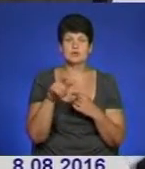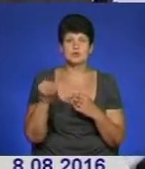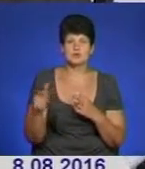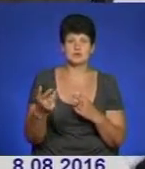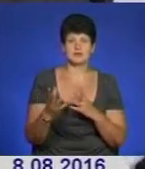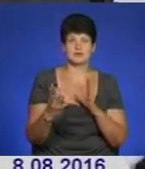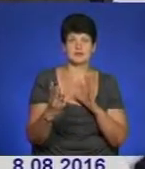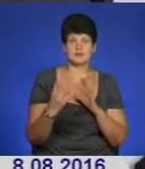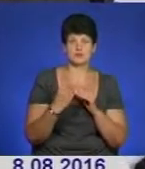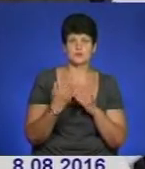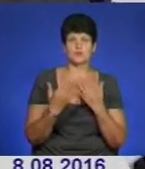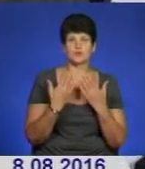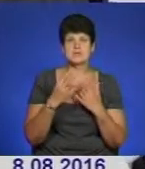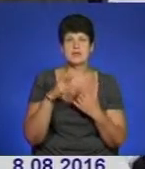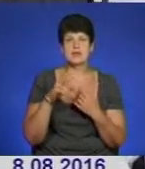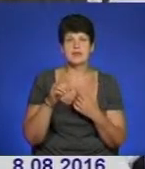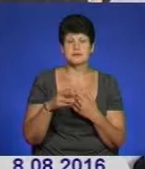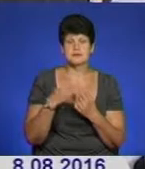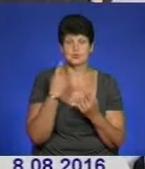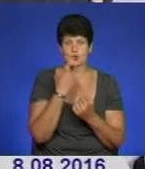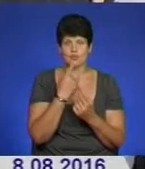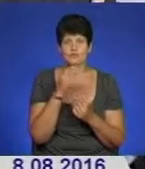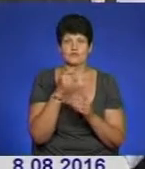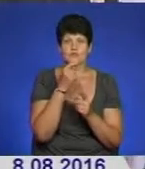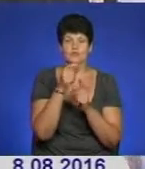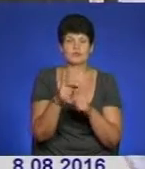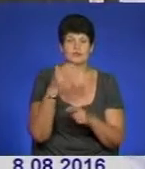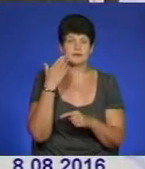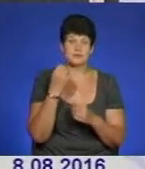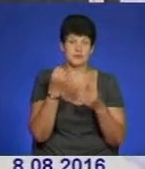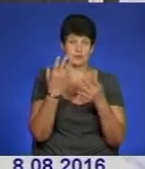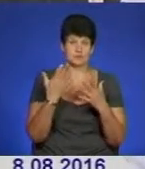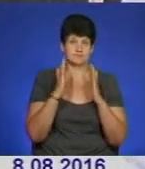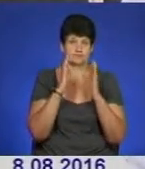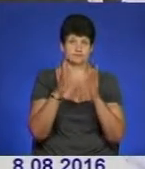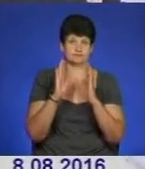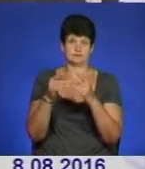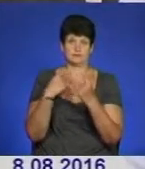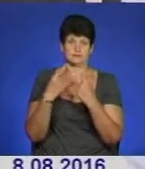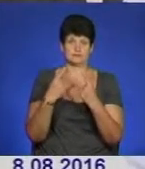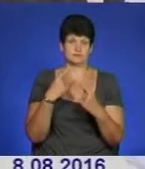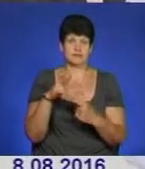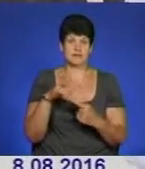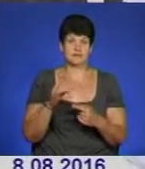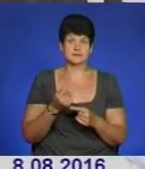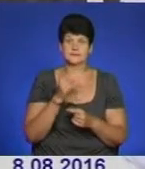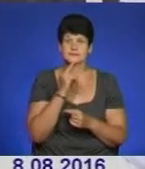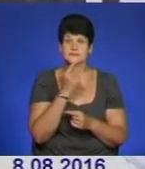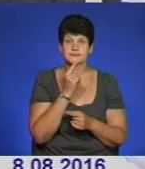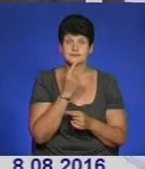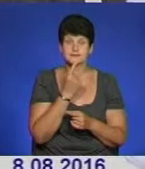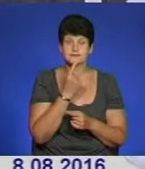тебе спілкуються лемківською мовою, тоді відповідати легше їм. А от тако безпосередньо навчати молоде покоління цієї мови – це досить